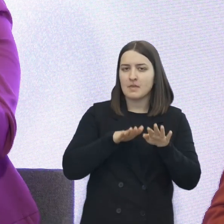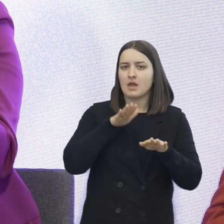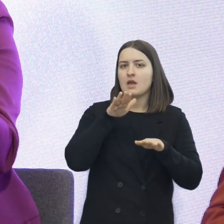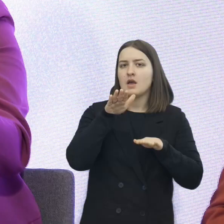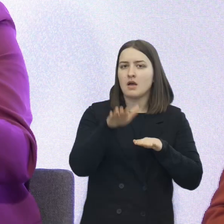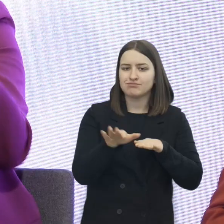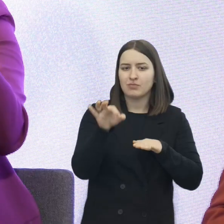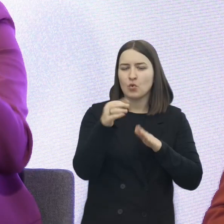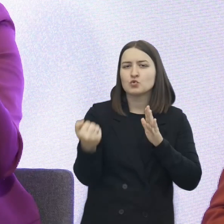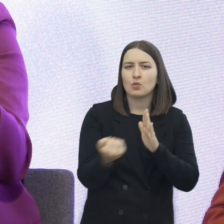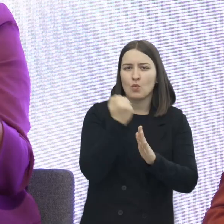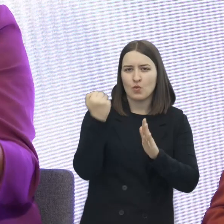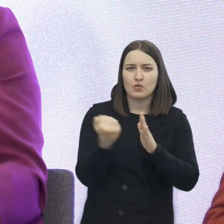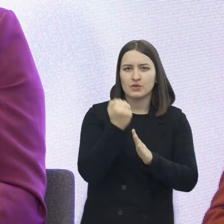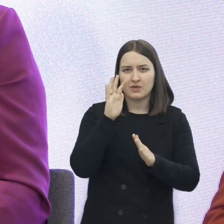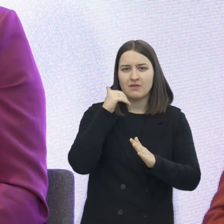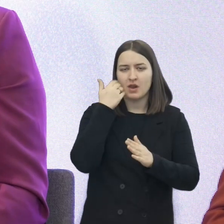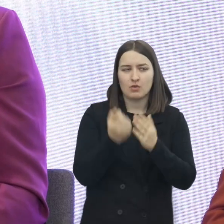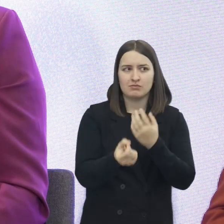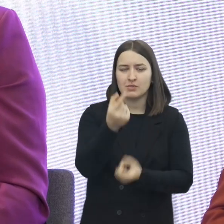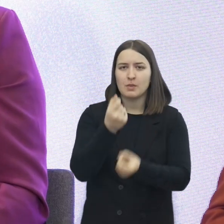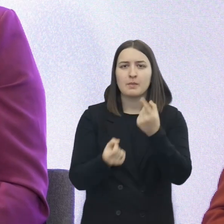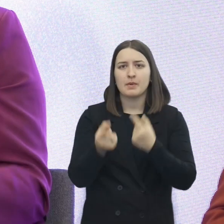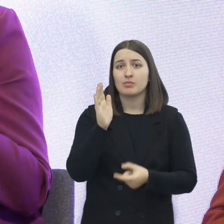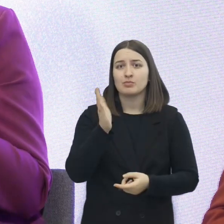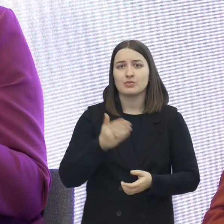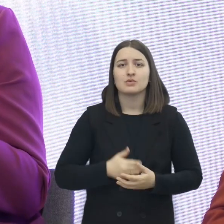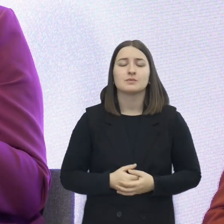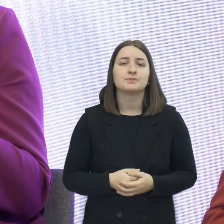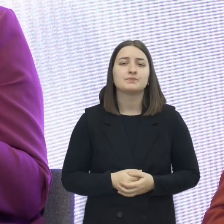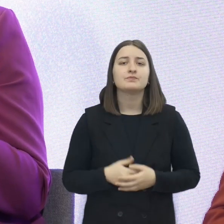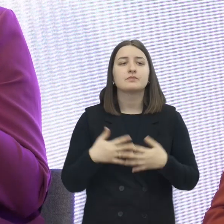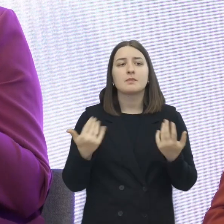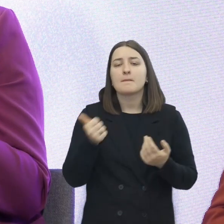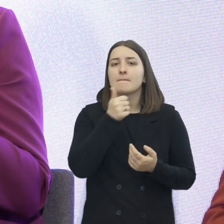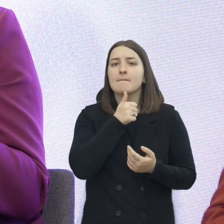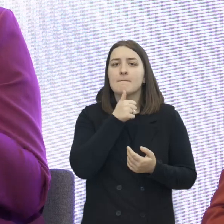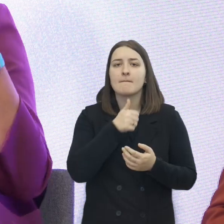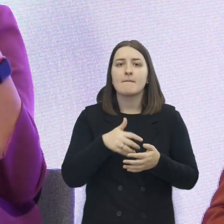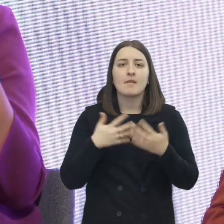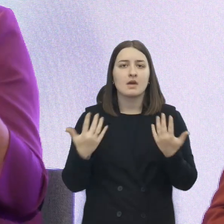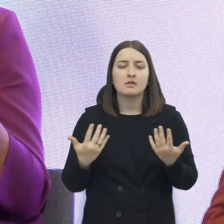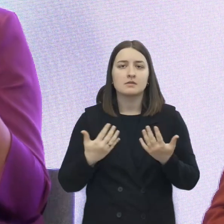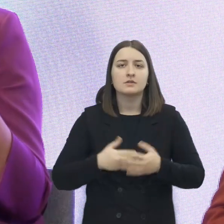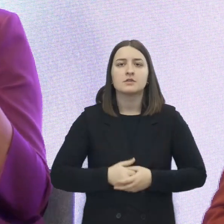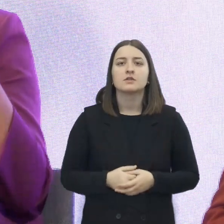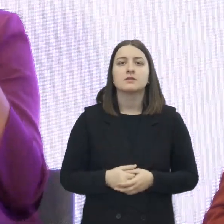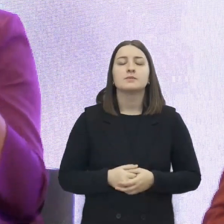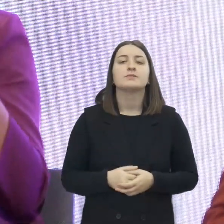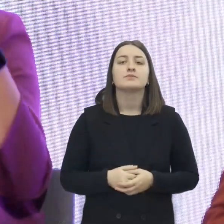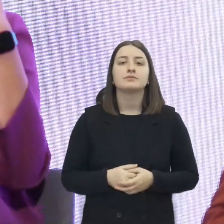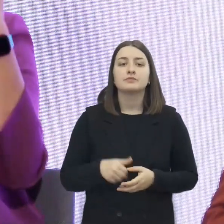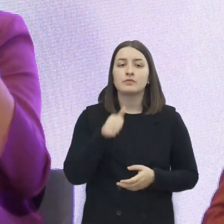tą smurtinius veiksmus, kurie ateina jau vėliau. Tai pavyzdžiui, tokie paprasti pavyzdžiai, su mumis dalinasi,